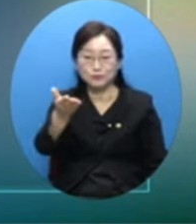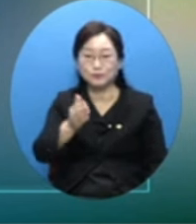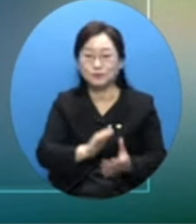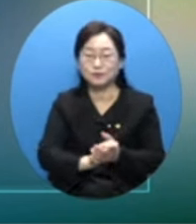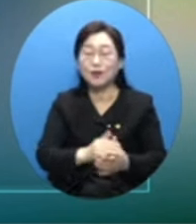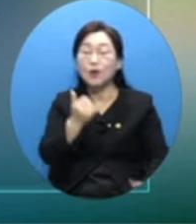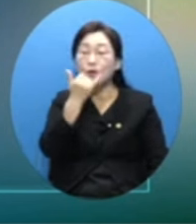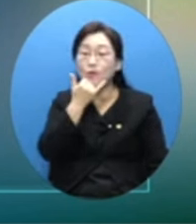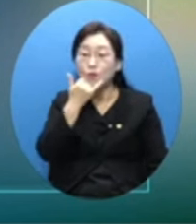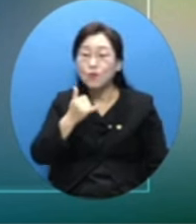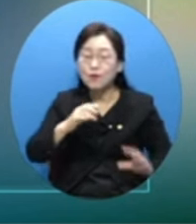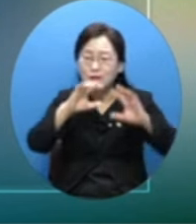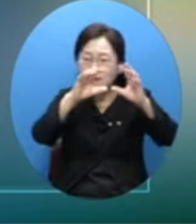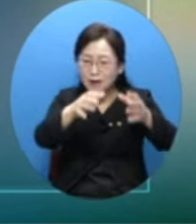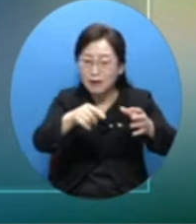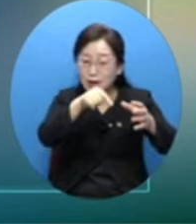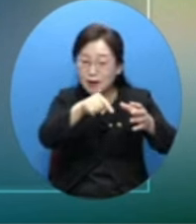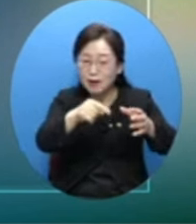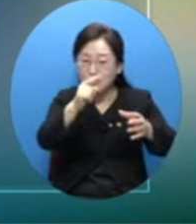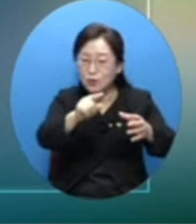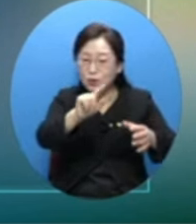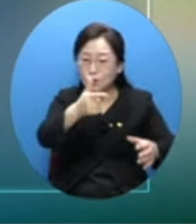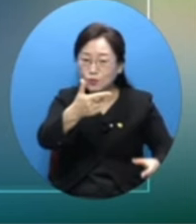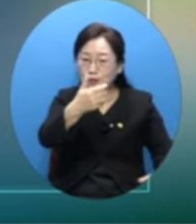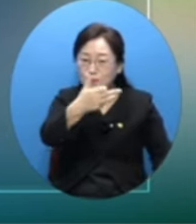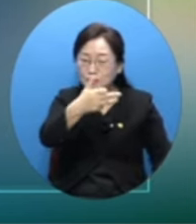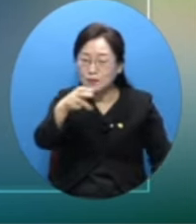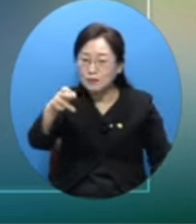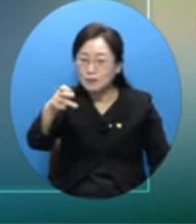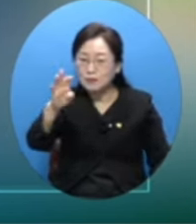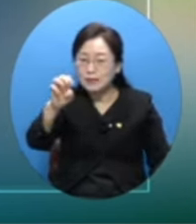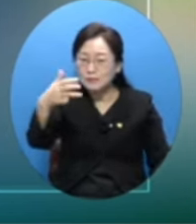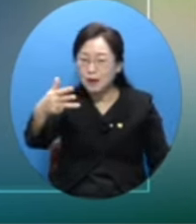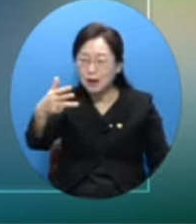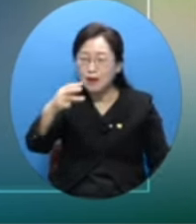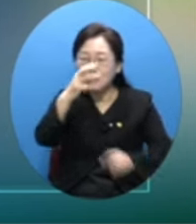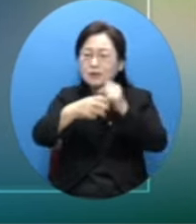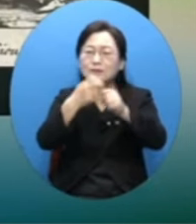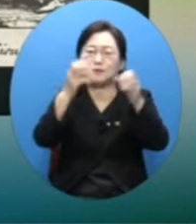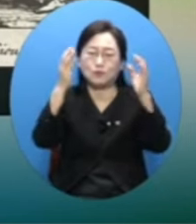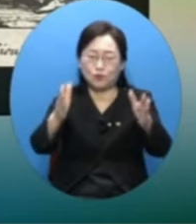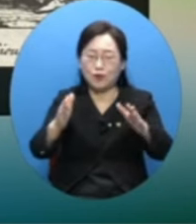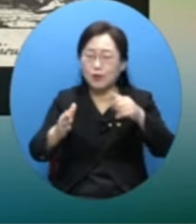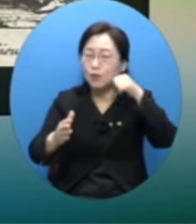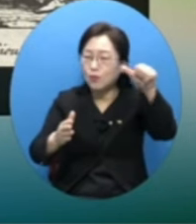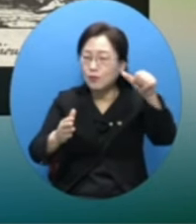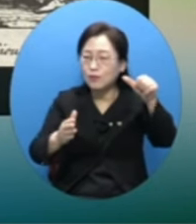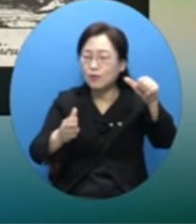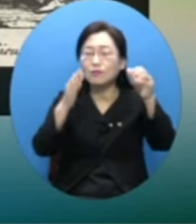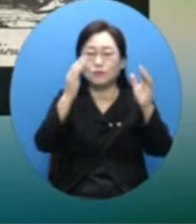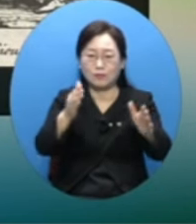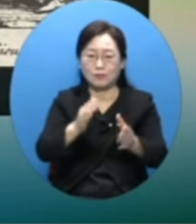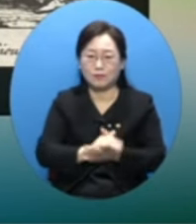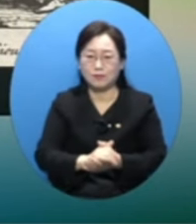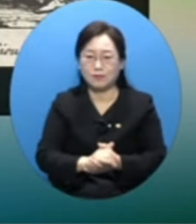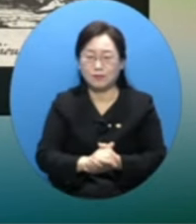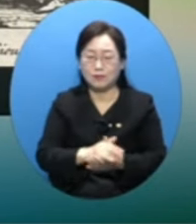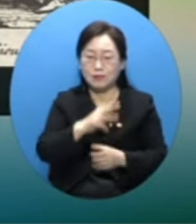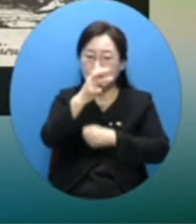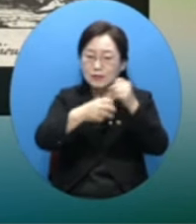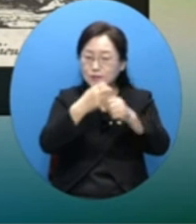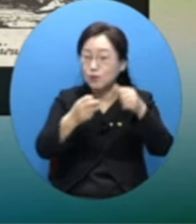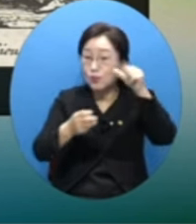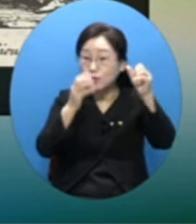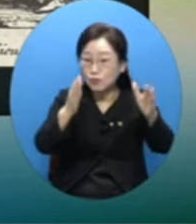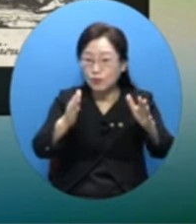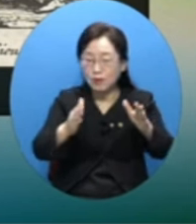독일에서 1618년부터 1648년까지 30년 5개월 동안 30년